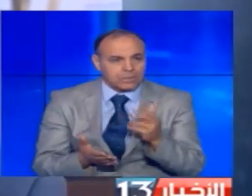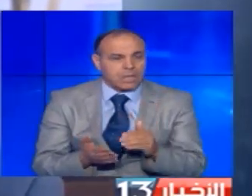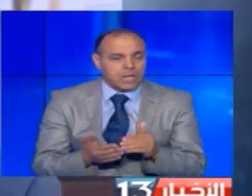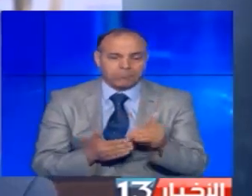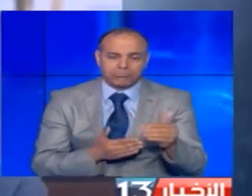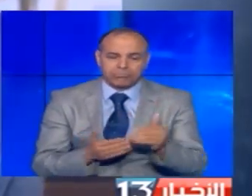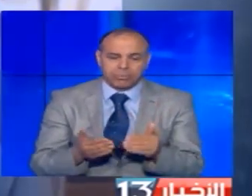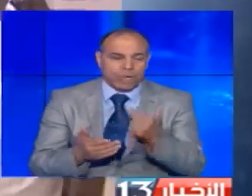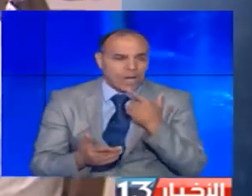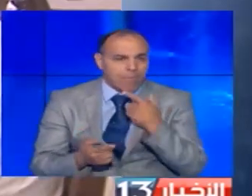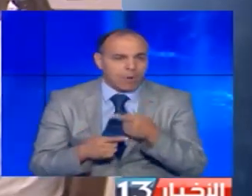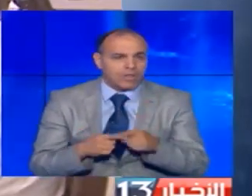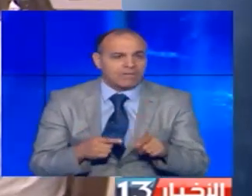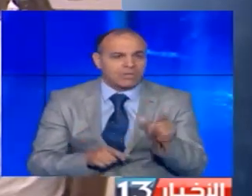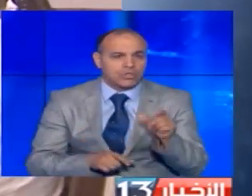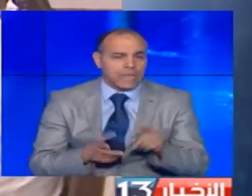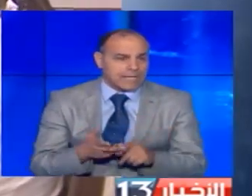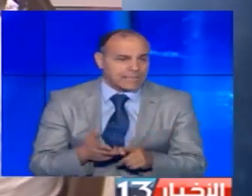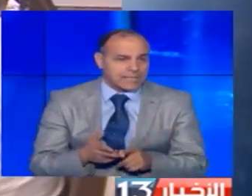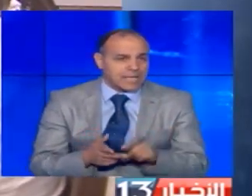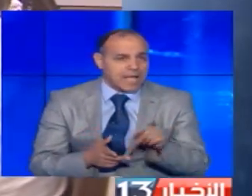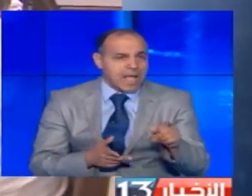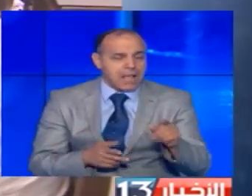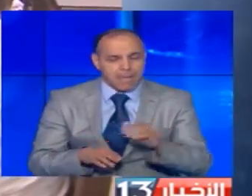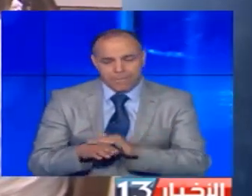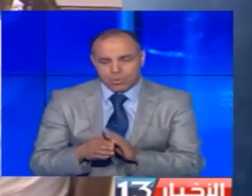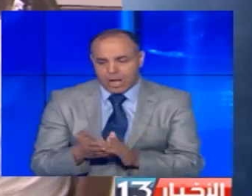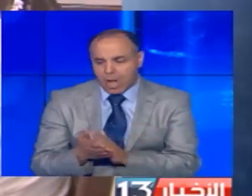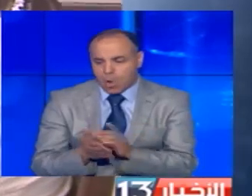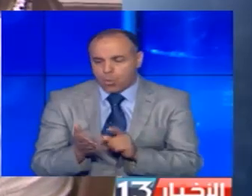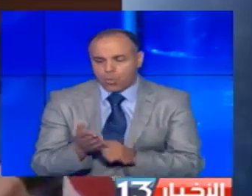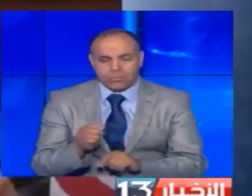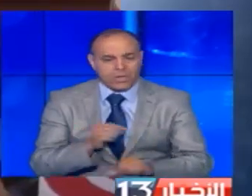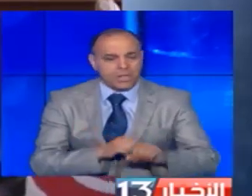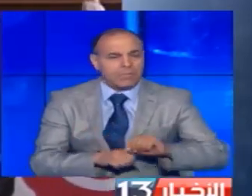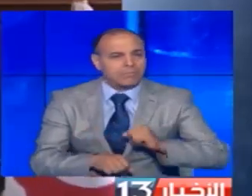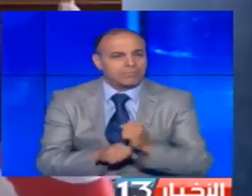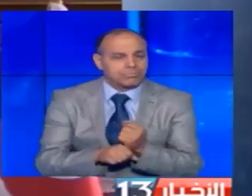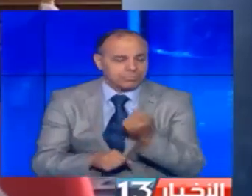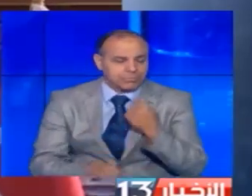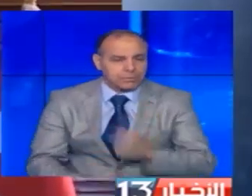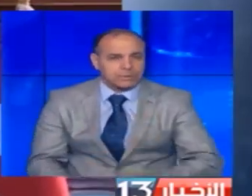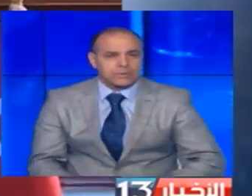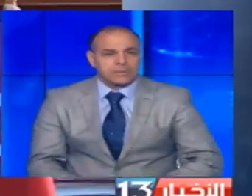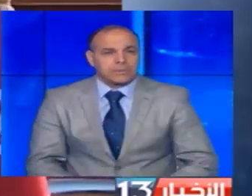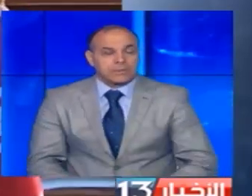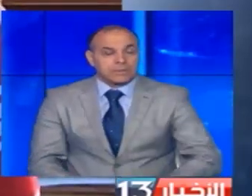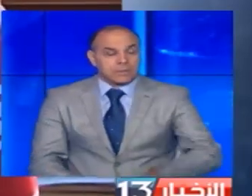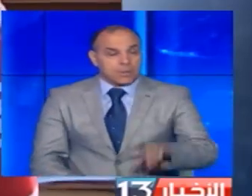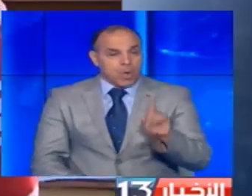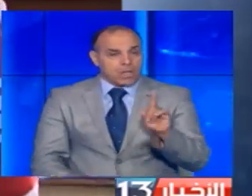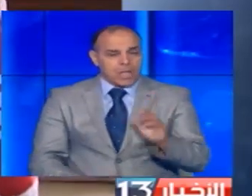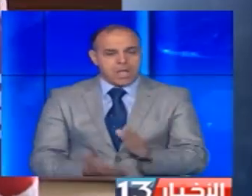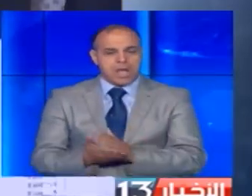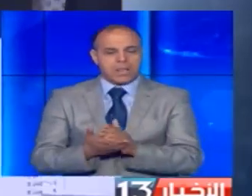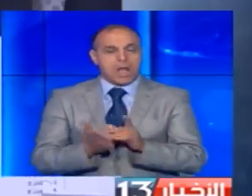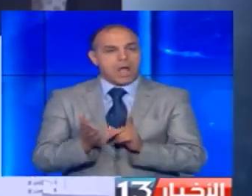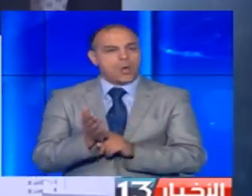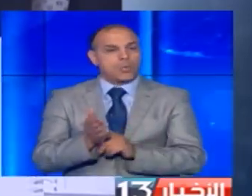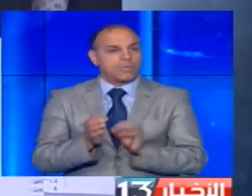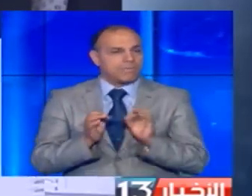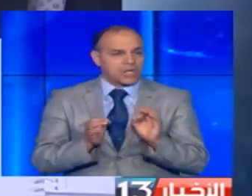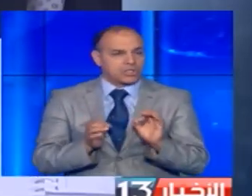الحاصل بين مختلف الاطراف ذات السلام مشروع القانون المنظم لمهنه الصيدله وانها اعدت مشروع قانون